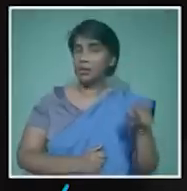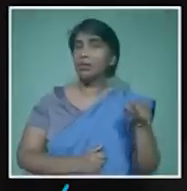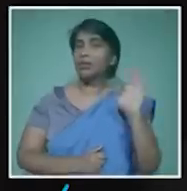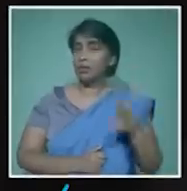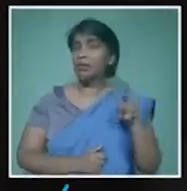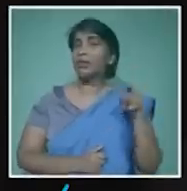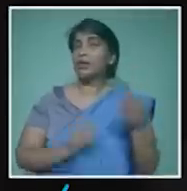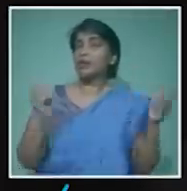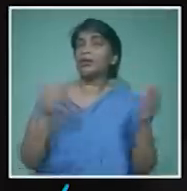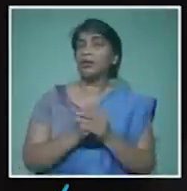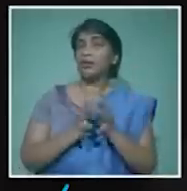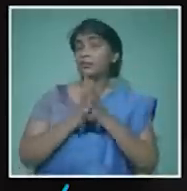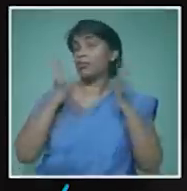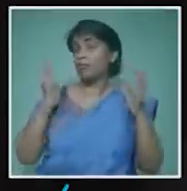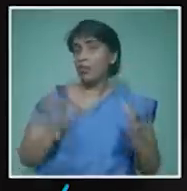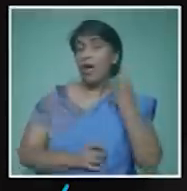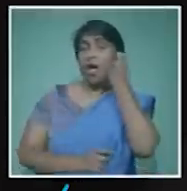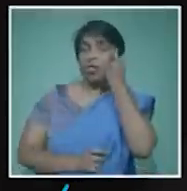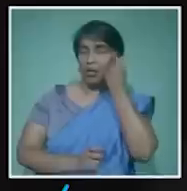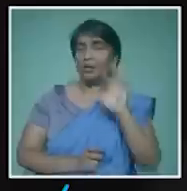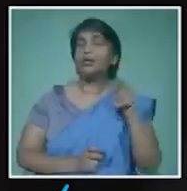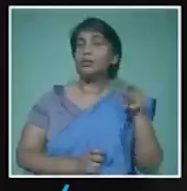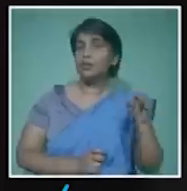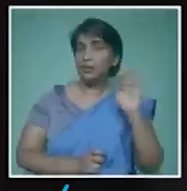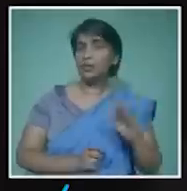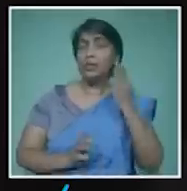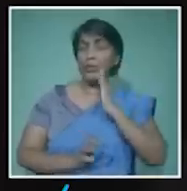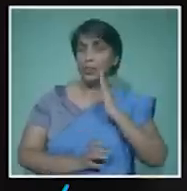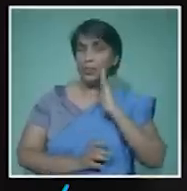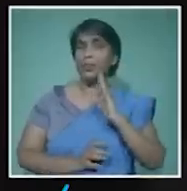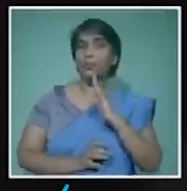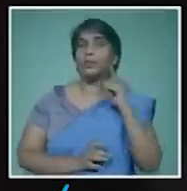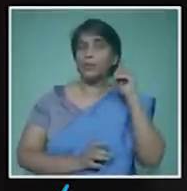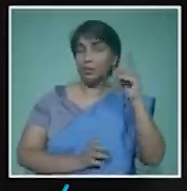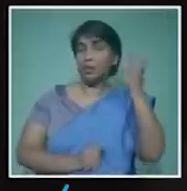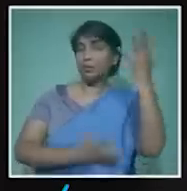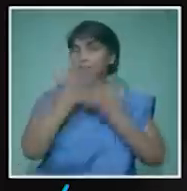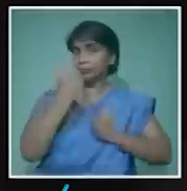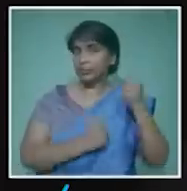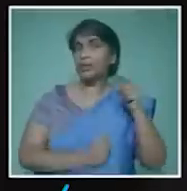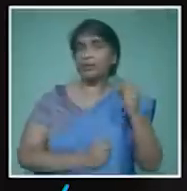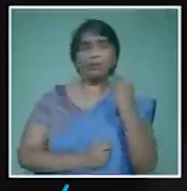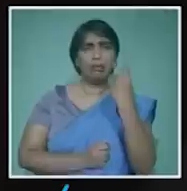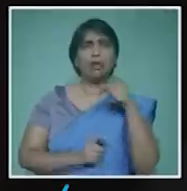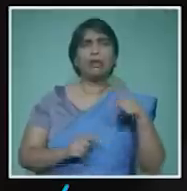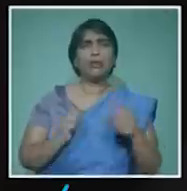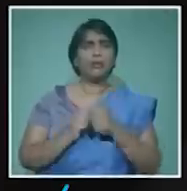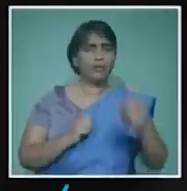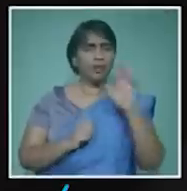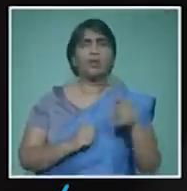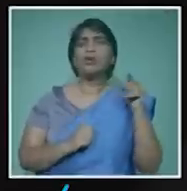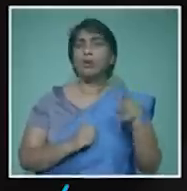තියෙනවා මේක පිටිපස්සේ ලොකු අදහසක්. ඒක තමයි පිට රටවල් වල ඇසයිලම් ලබා ගන්න. මේකෙන් කීප දෙනෙක් මේ වැඩේ